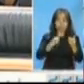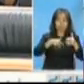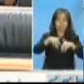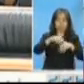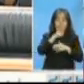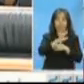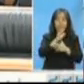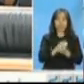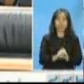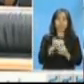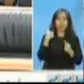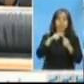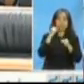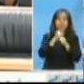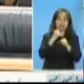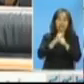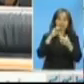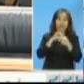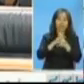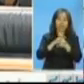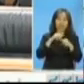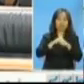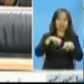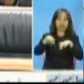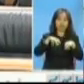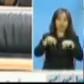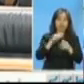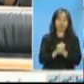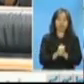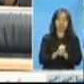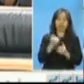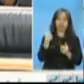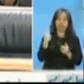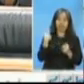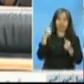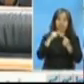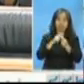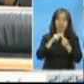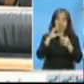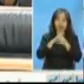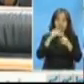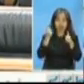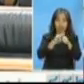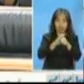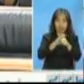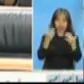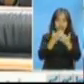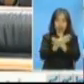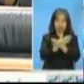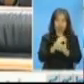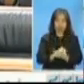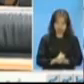วนาถือว่าเป็นกลุ่มคนที่จนที่สุดในประเทศนะพี่น้องชาวนาเขาร้องเรียนชัดเจนว่าเขาถูกเอาเปรียบหนึ่งถูกเอาเปรียบเรื่องความชื้